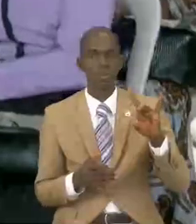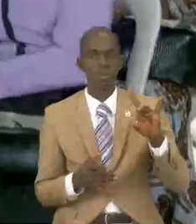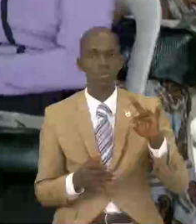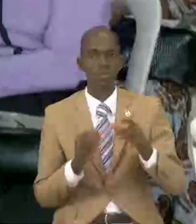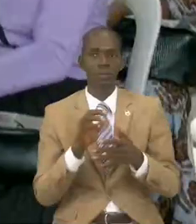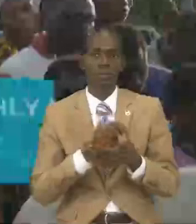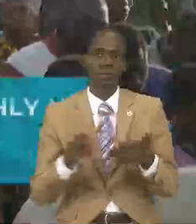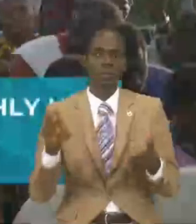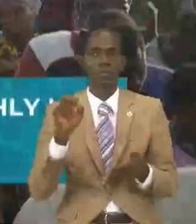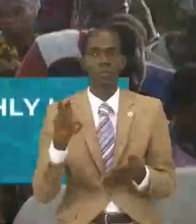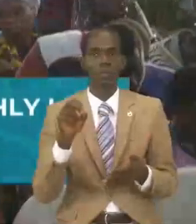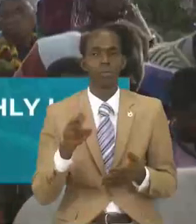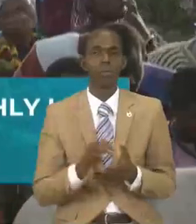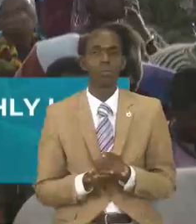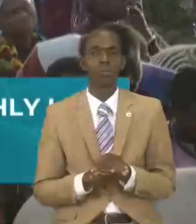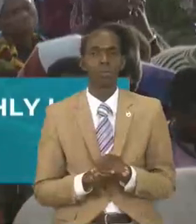verset